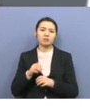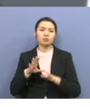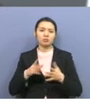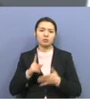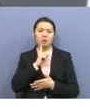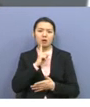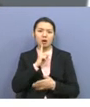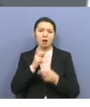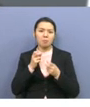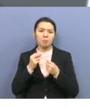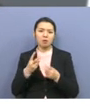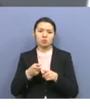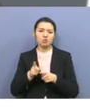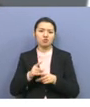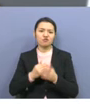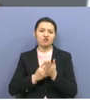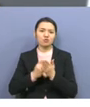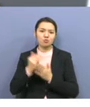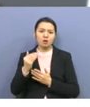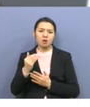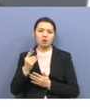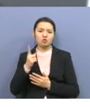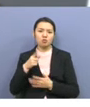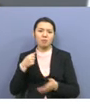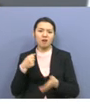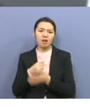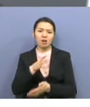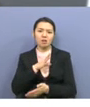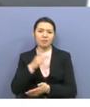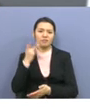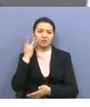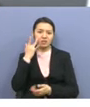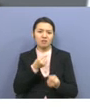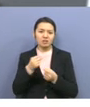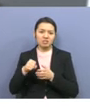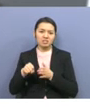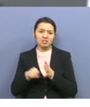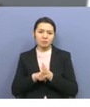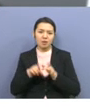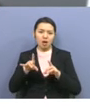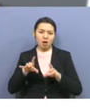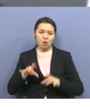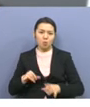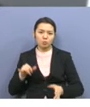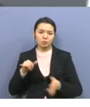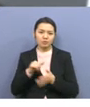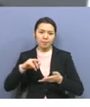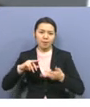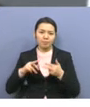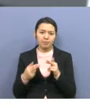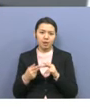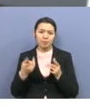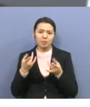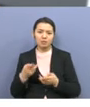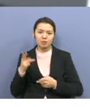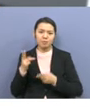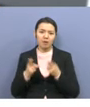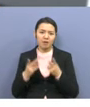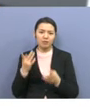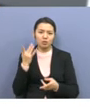қаупы жоғары. Жол көлік оқиғалардың алдын алу мақсатында жүргізушілерге көліктің қысқа дөңгелектерін орнатуда сондай-ақ қарапайым жол жүру